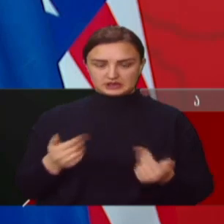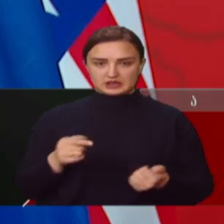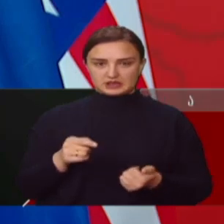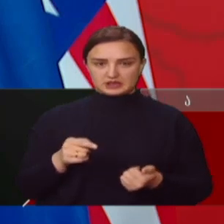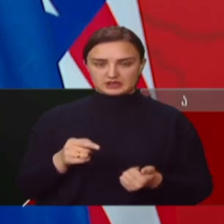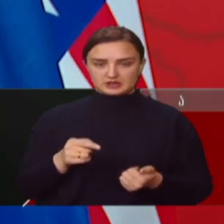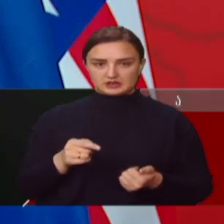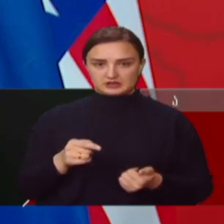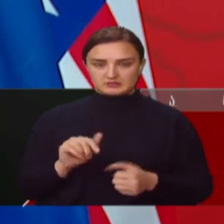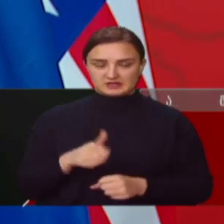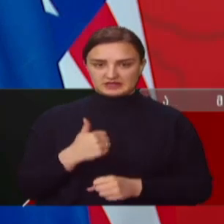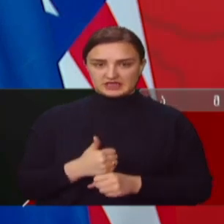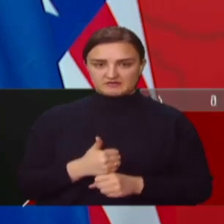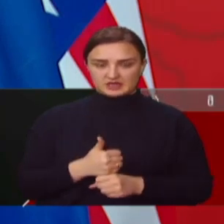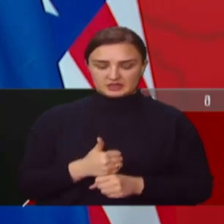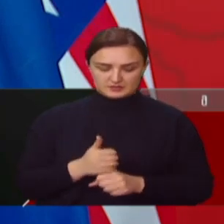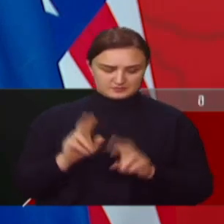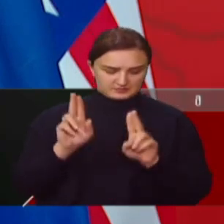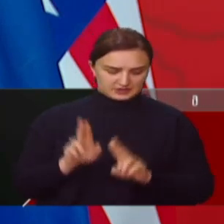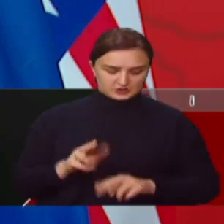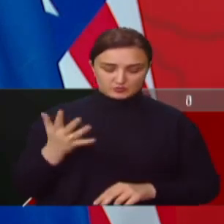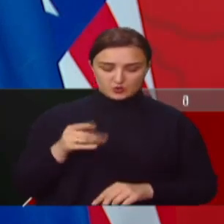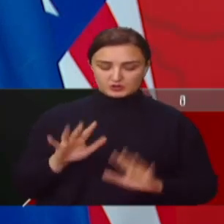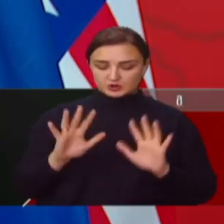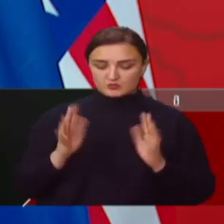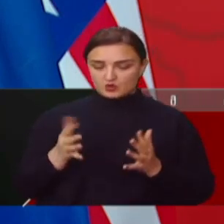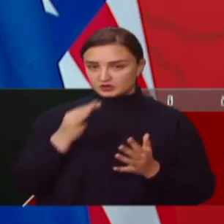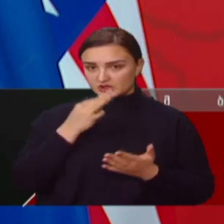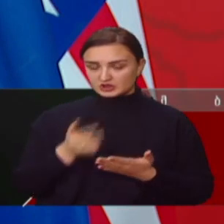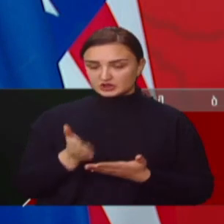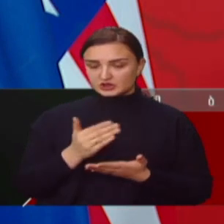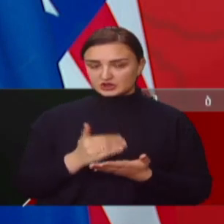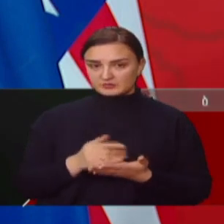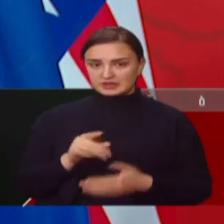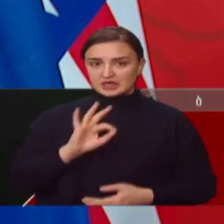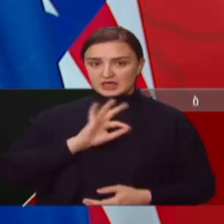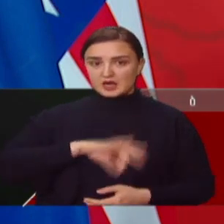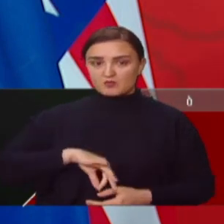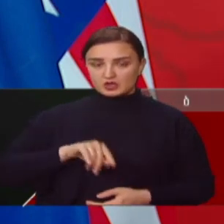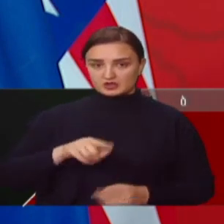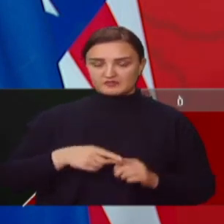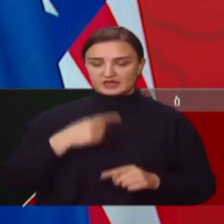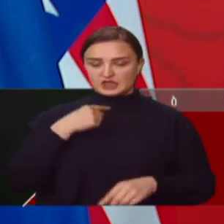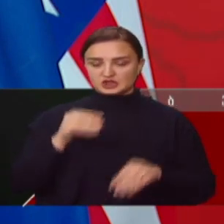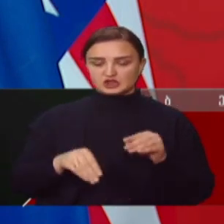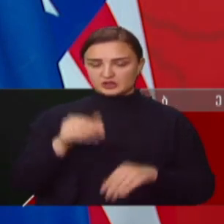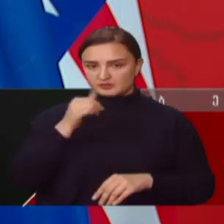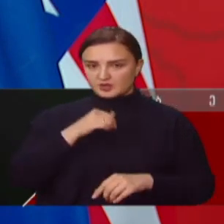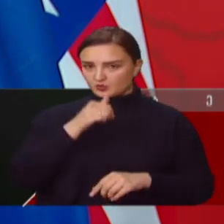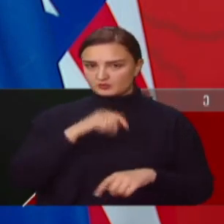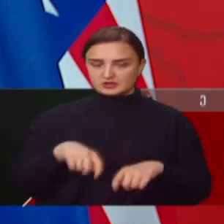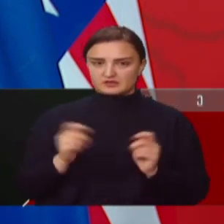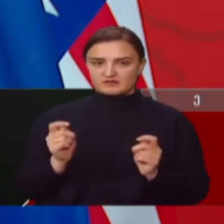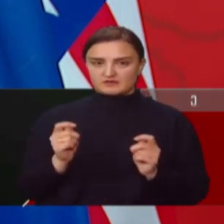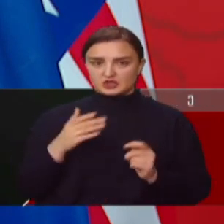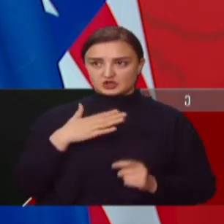და მთავარი პრინციპი, რომლითაც მოხდა შემდგომ მანიპულაციის დამატებით საშუალებები იყო კენჭისყრის ფარულობის